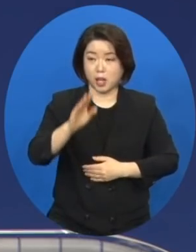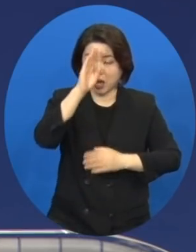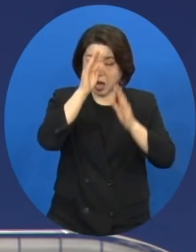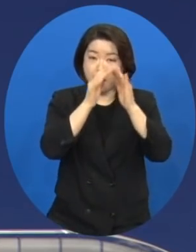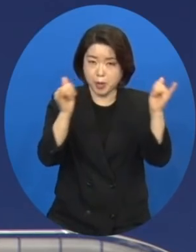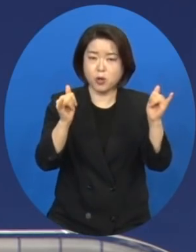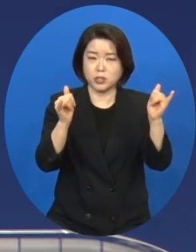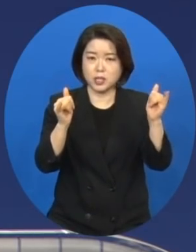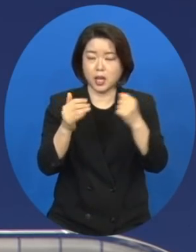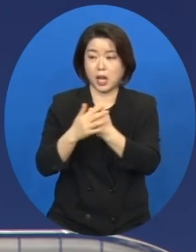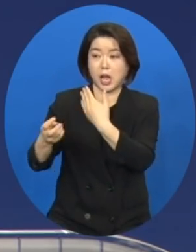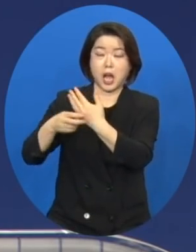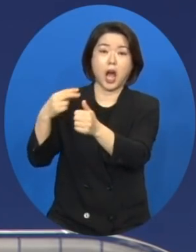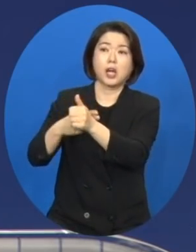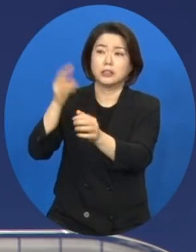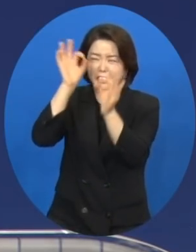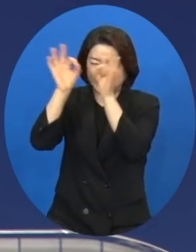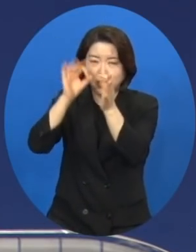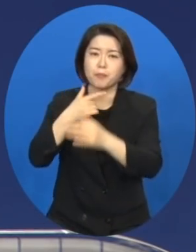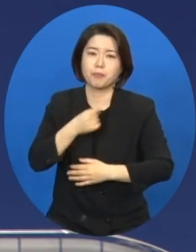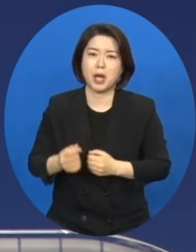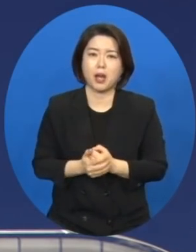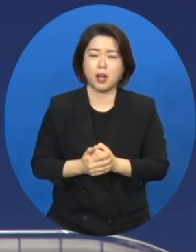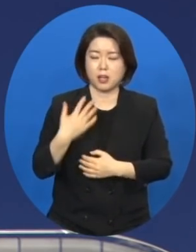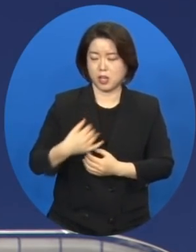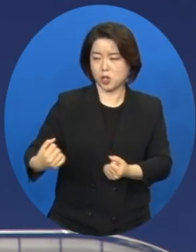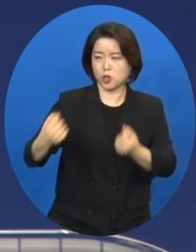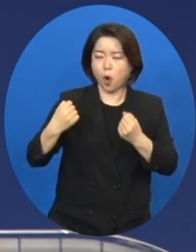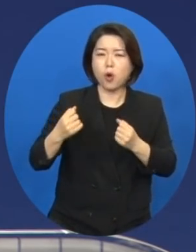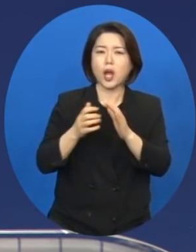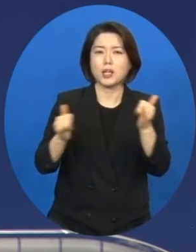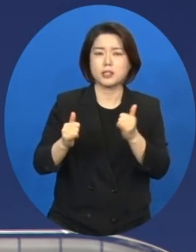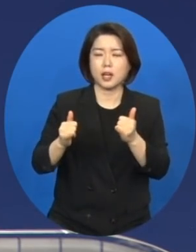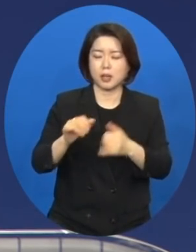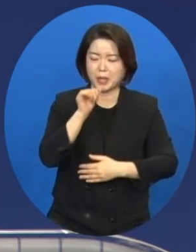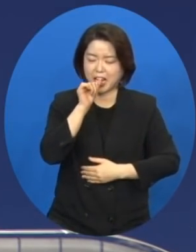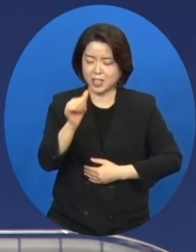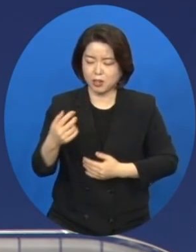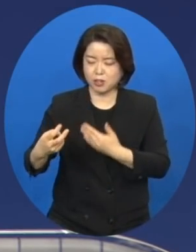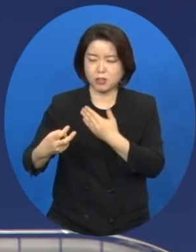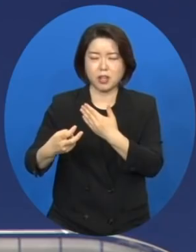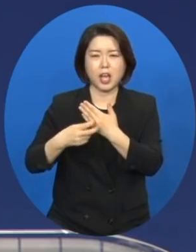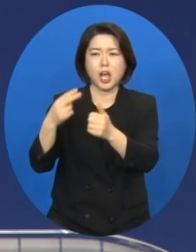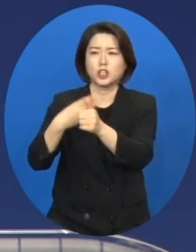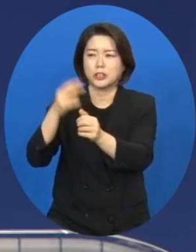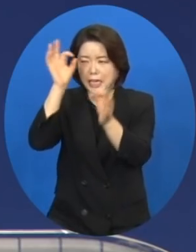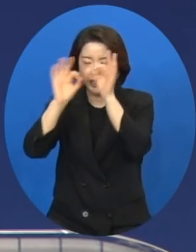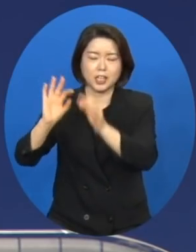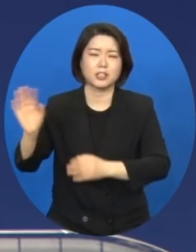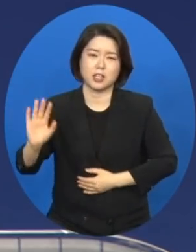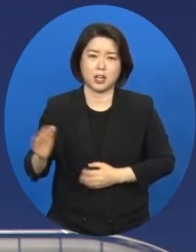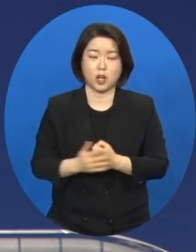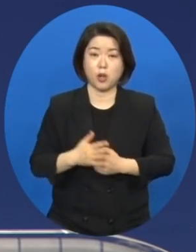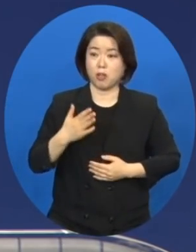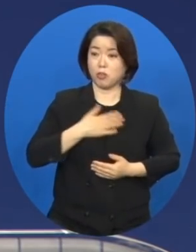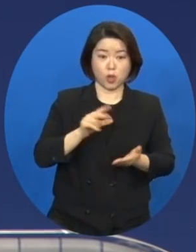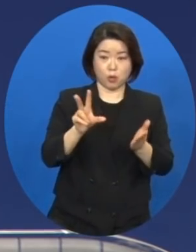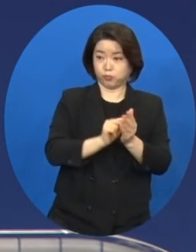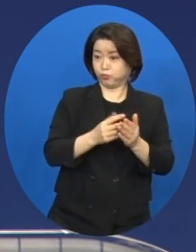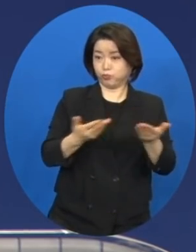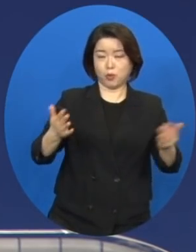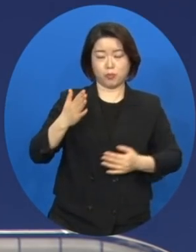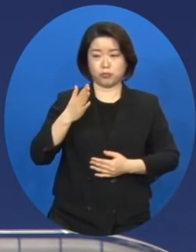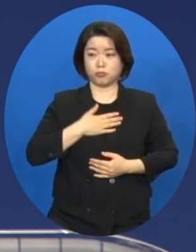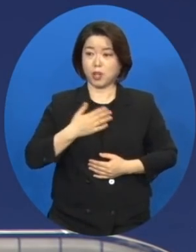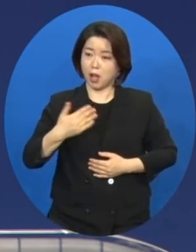병자가 의사를 찾는 거예요. 건강한 사람은 절대 의사를 찾지 않습니다. 나는 문제가 없어, 내 문제 내가 다 해결할 수 있어,